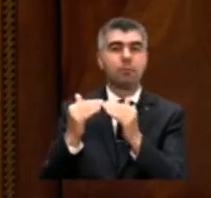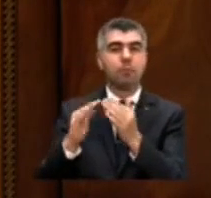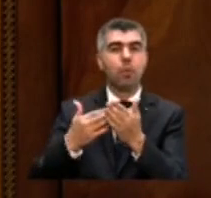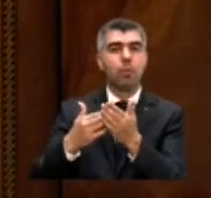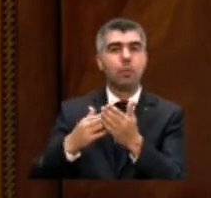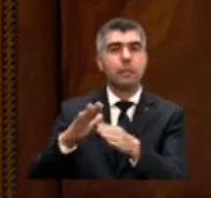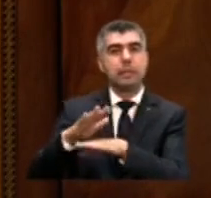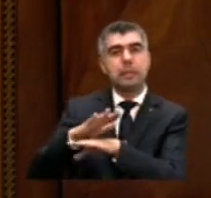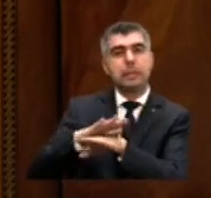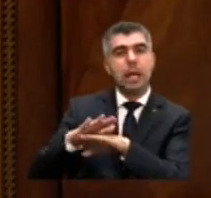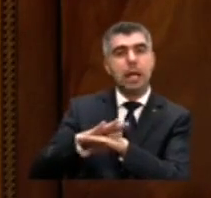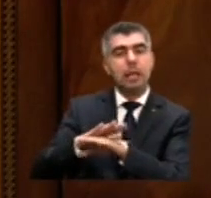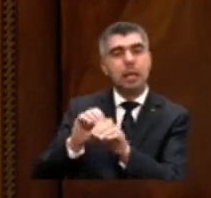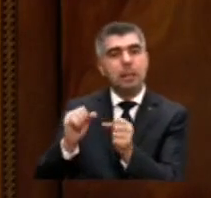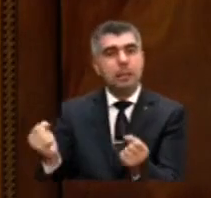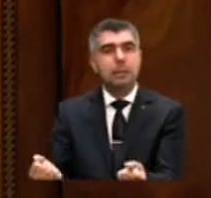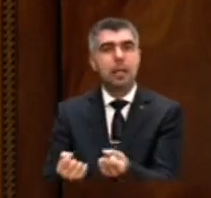لسياسة التنمية